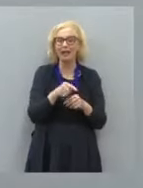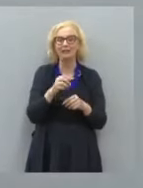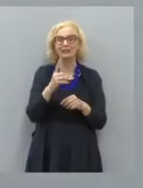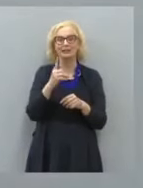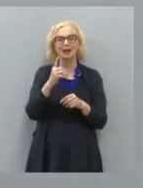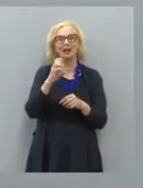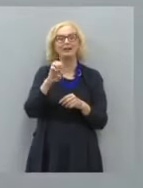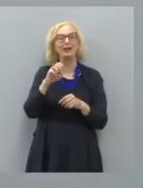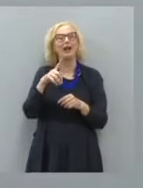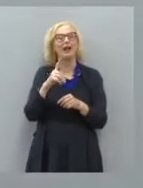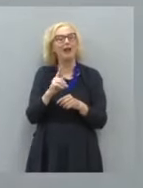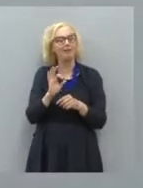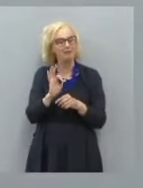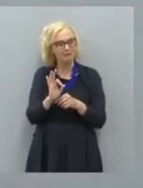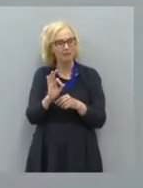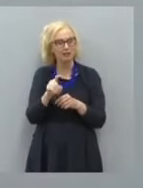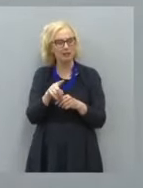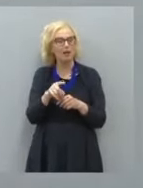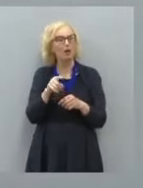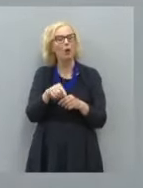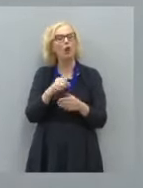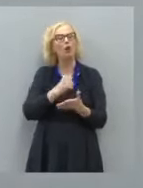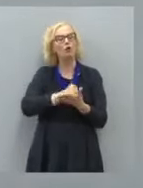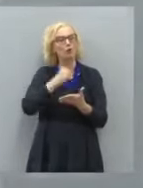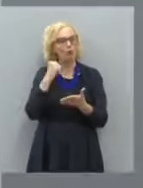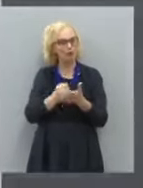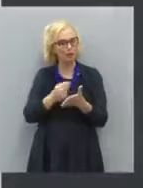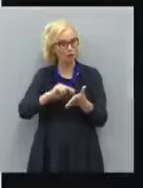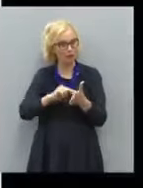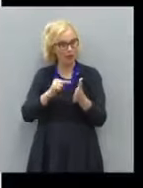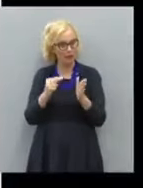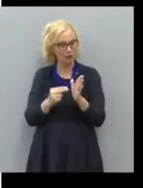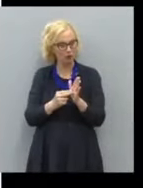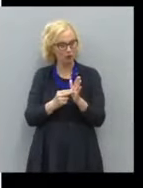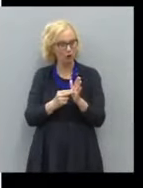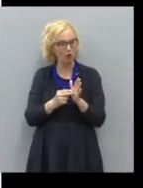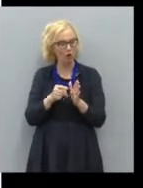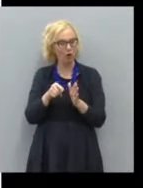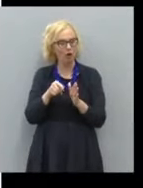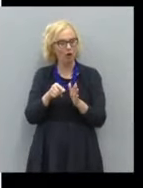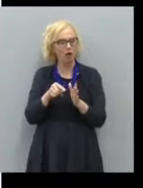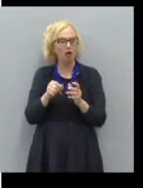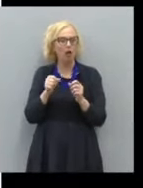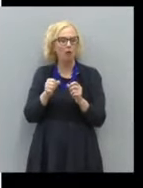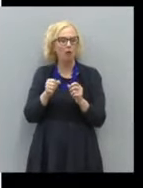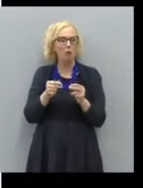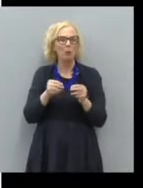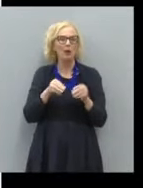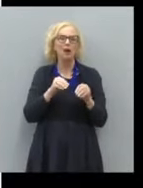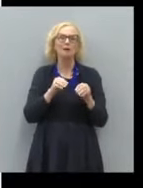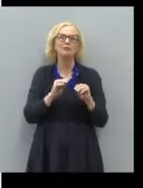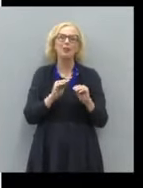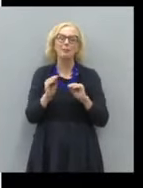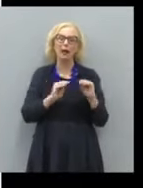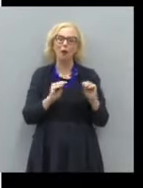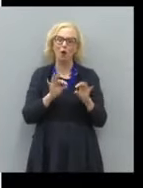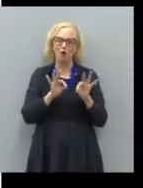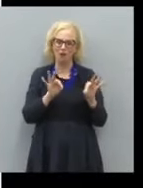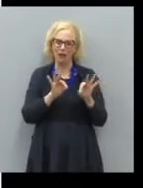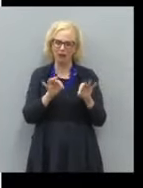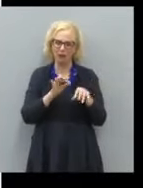24 che ha documento tecnico che accompagna questa mise questa manovra e i dati più interessanti